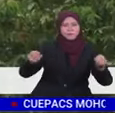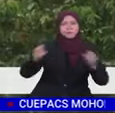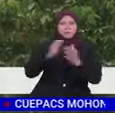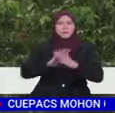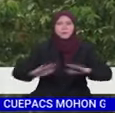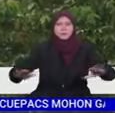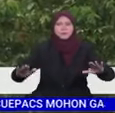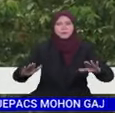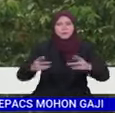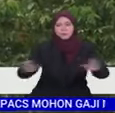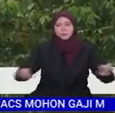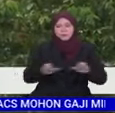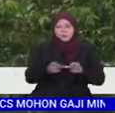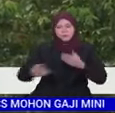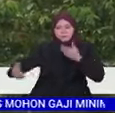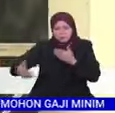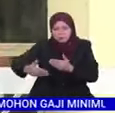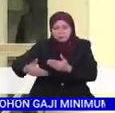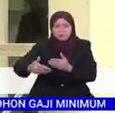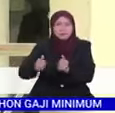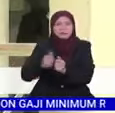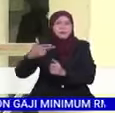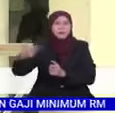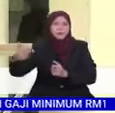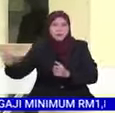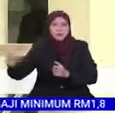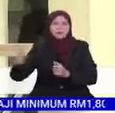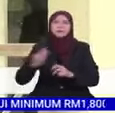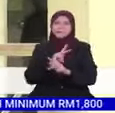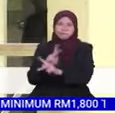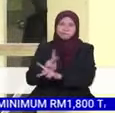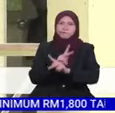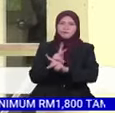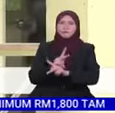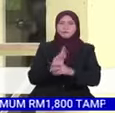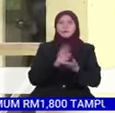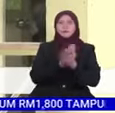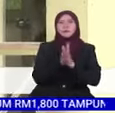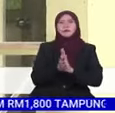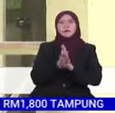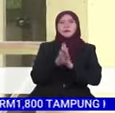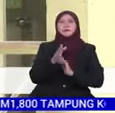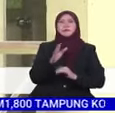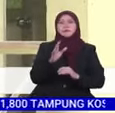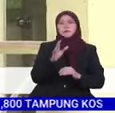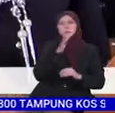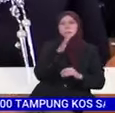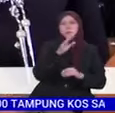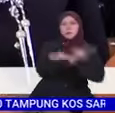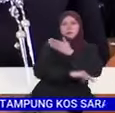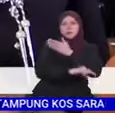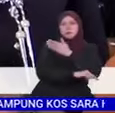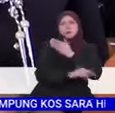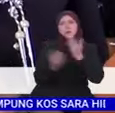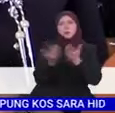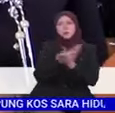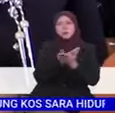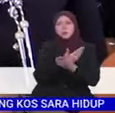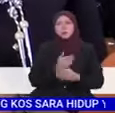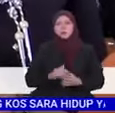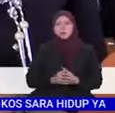keselamatan bagi kawasan yang berhampiran dengan Indonesia yang bakal dijadikan sebagai ibu negara baru Bojonegoro